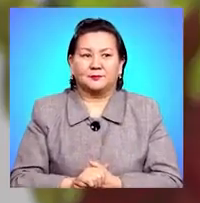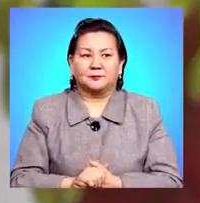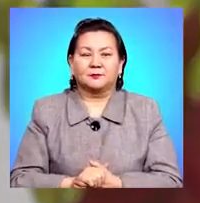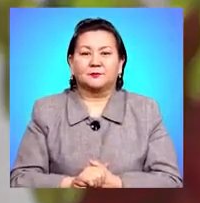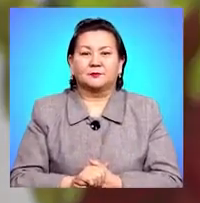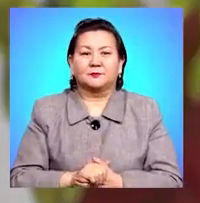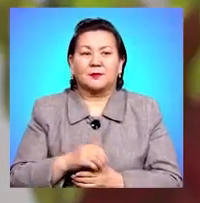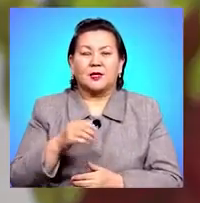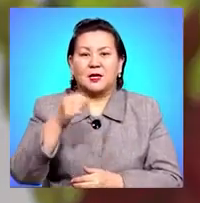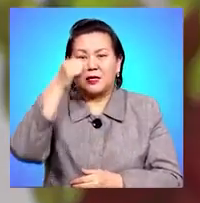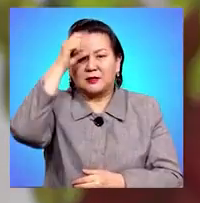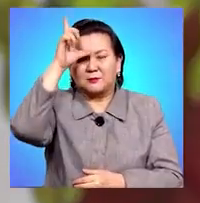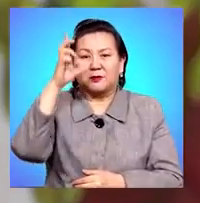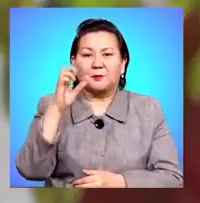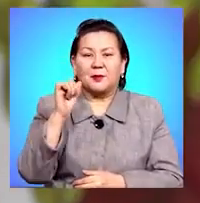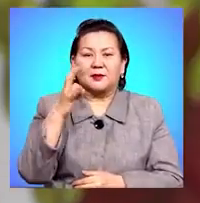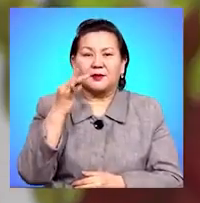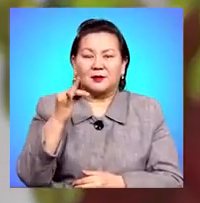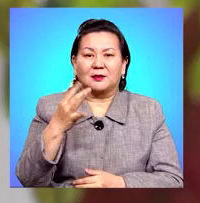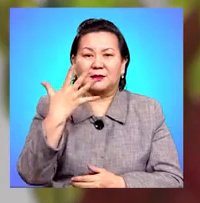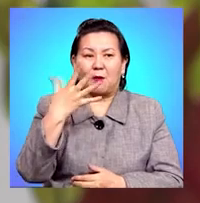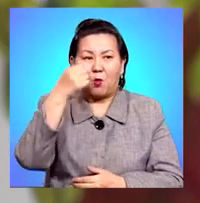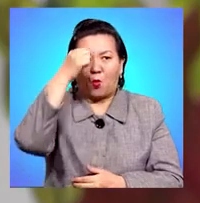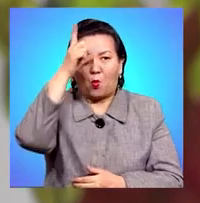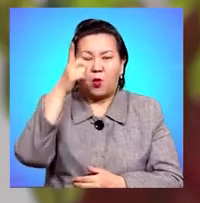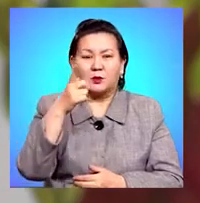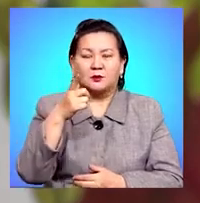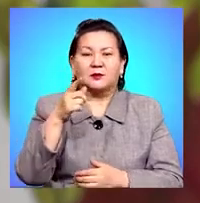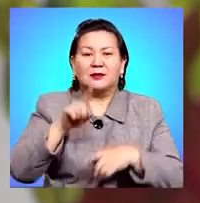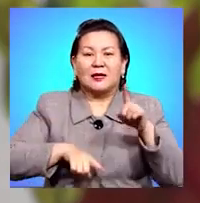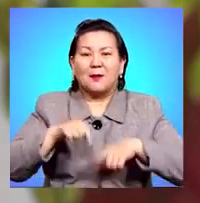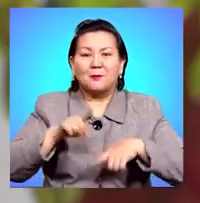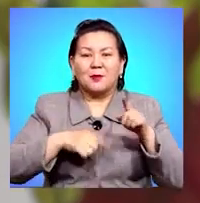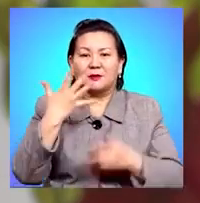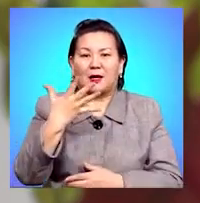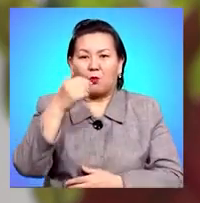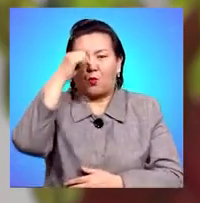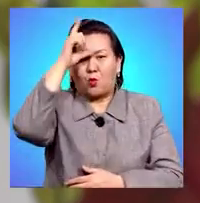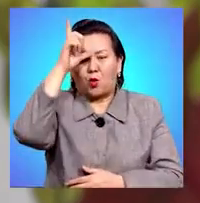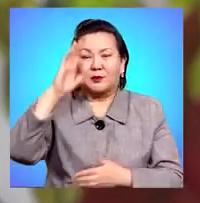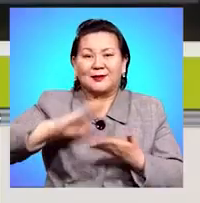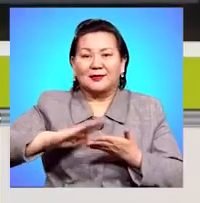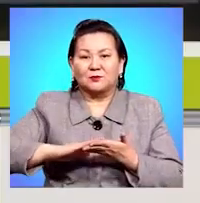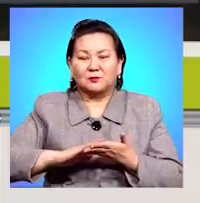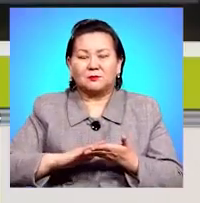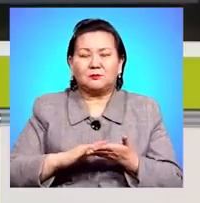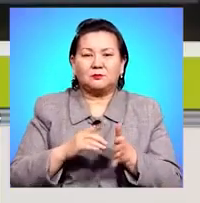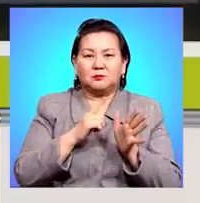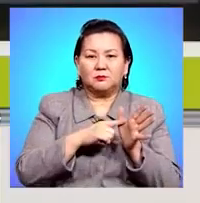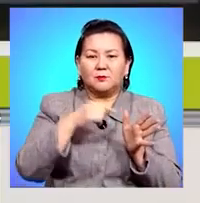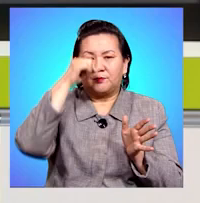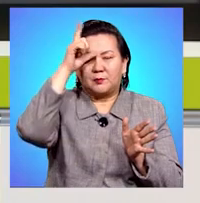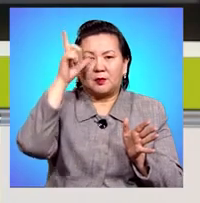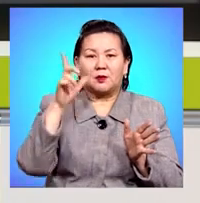За эрдэмтэн бандитаа нарын 5 ухаанд чухам ямар 5 ухаан багтаж ордгийг танилцуулъя. Учиршилтгааны